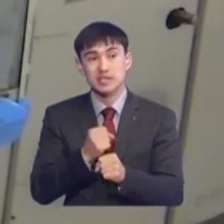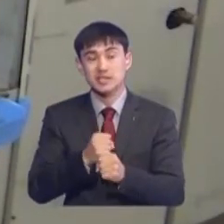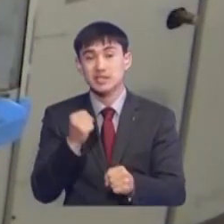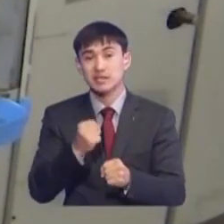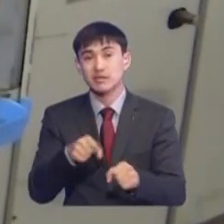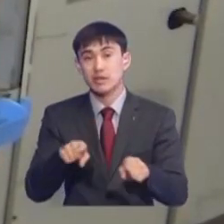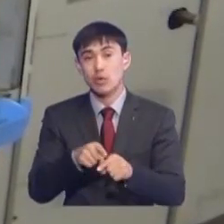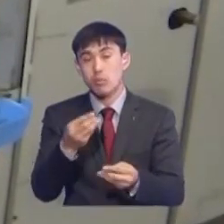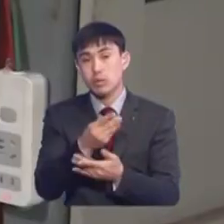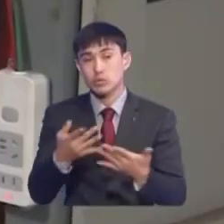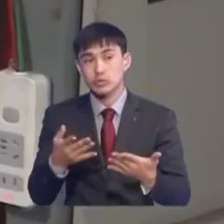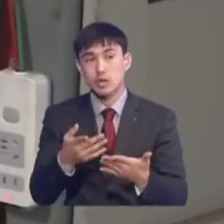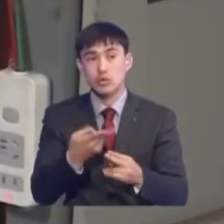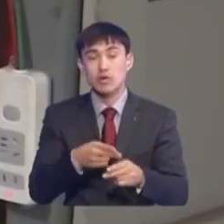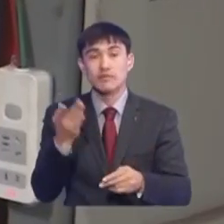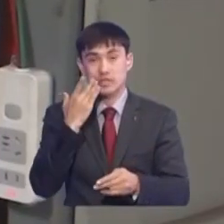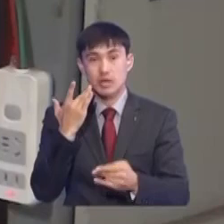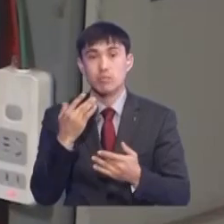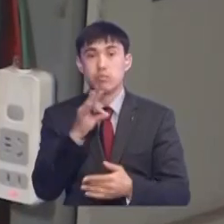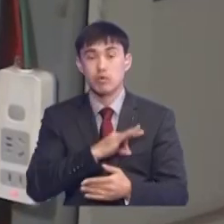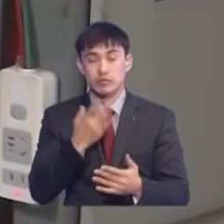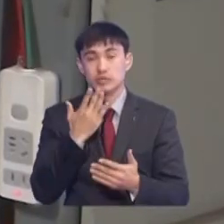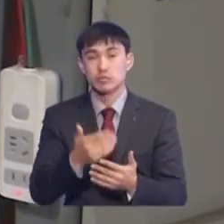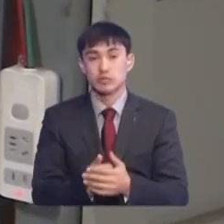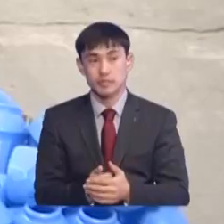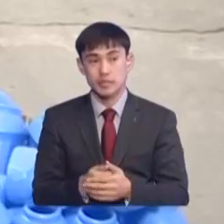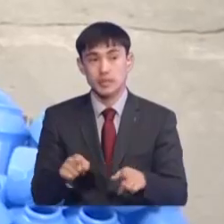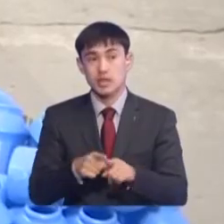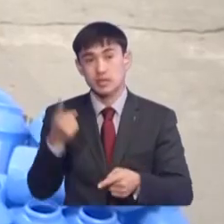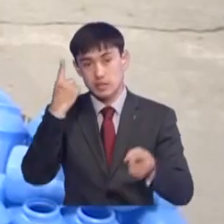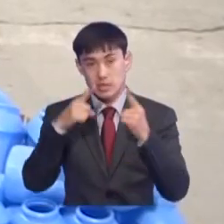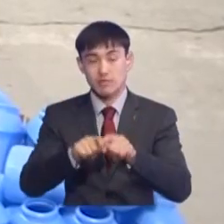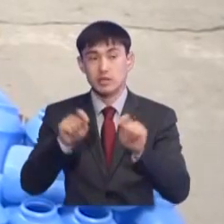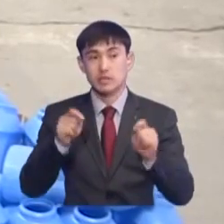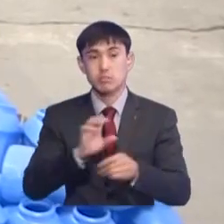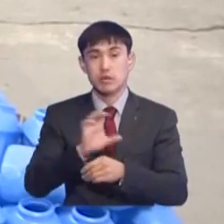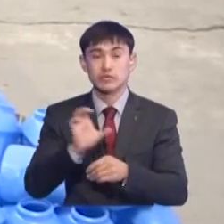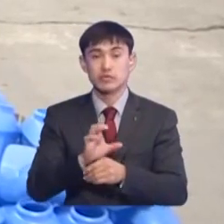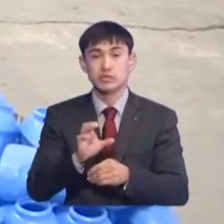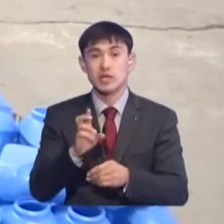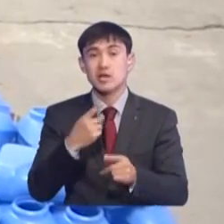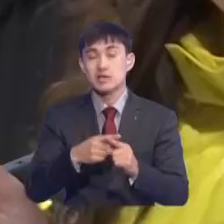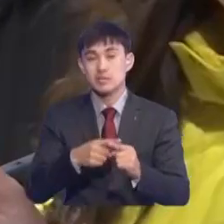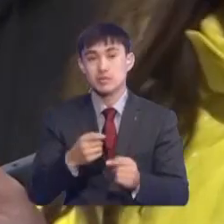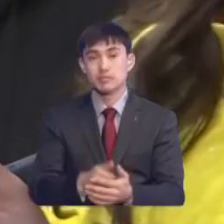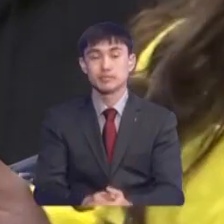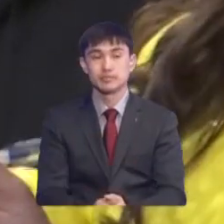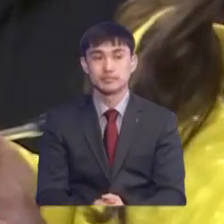изготовлением такой продукции которая всегда будет пользоваться спросом так появилась идея открыть производство бытовой